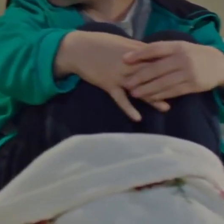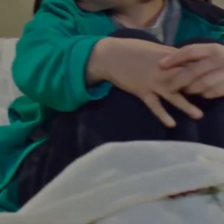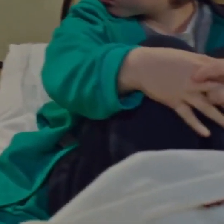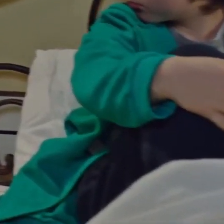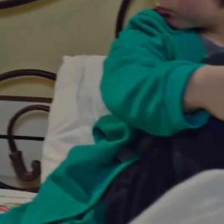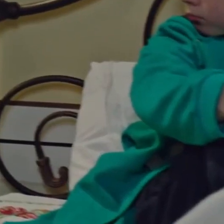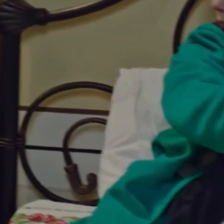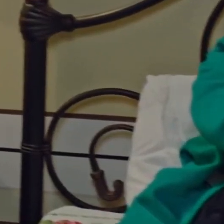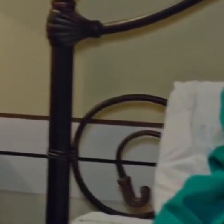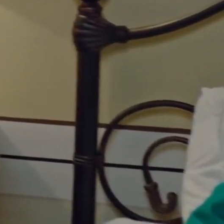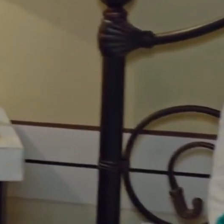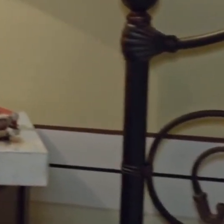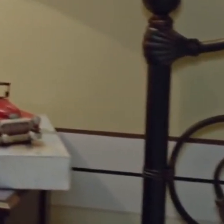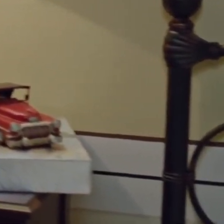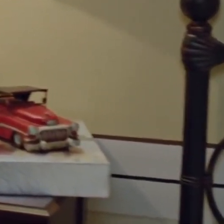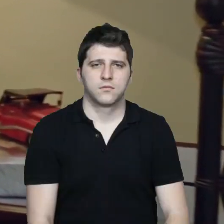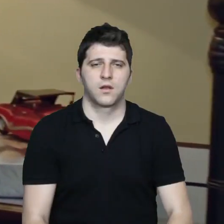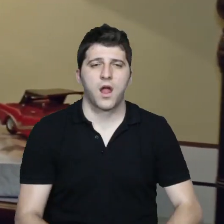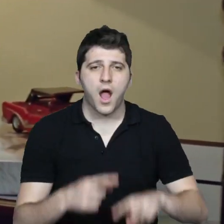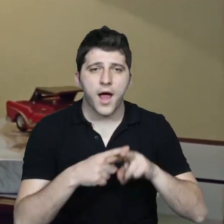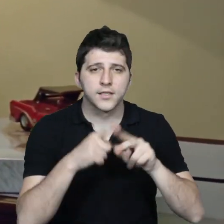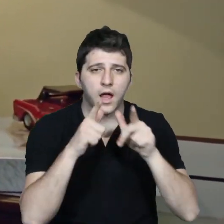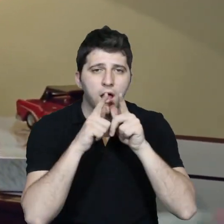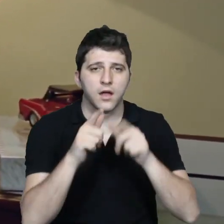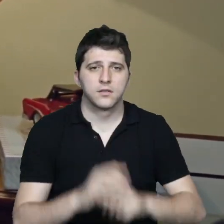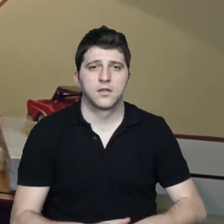Arda odasında kapıya çevirdi başını.